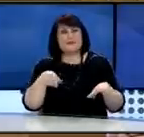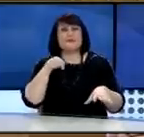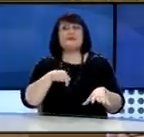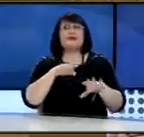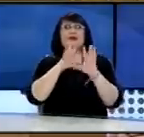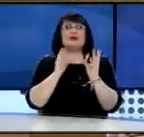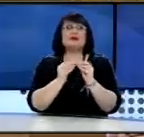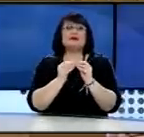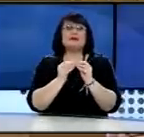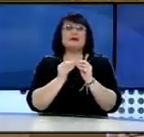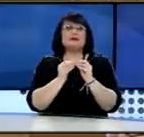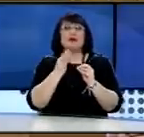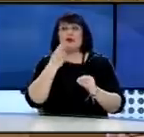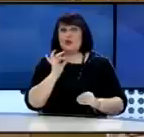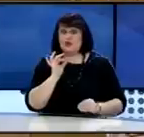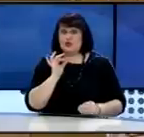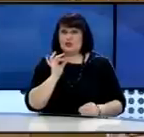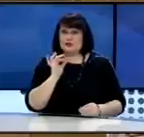αποτελούν έναν επιπλέον λόγο